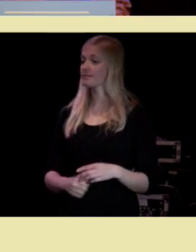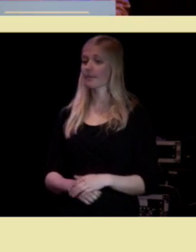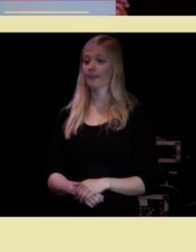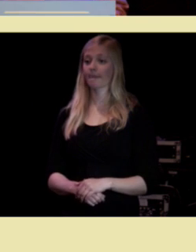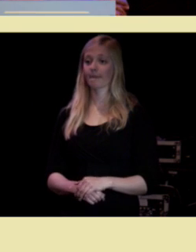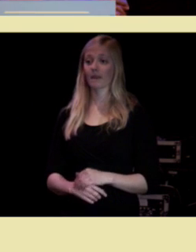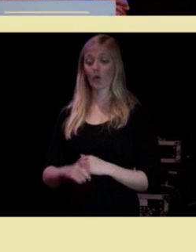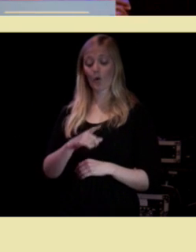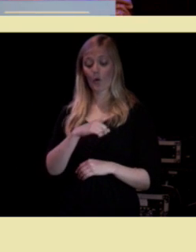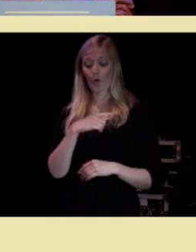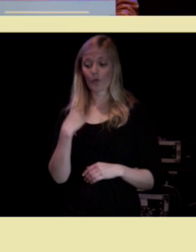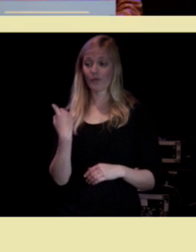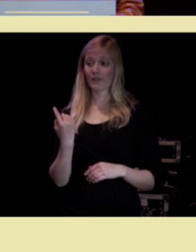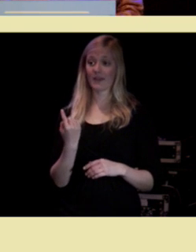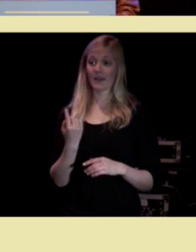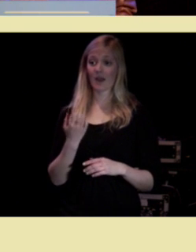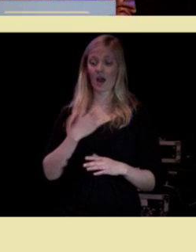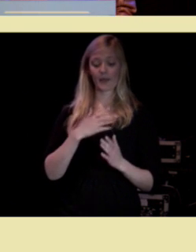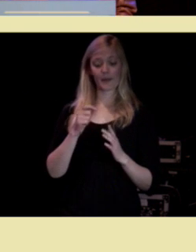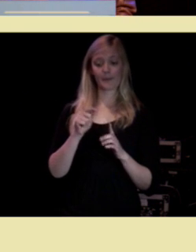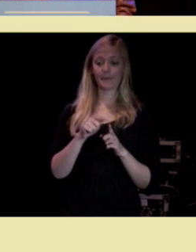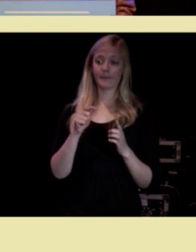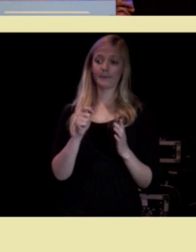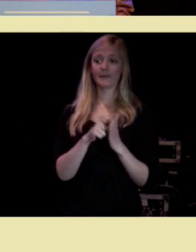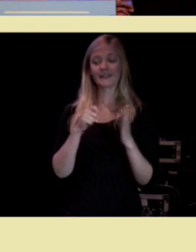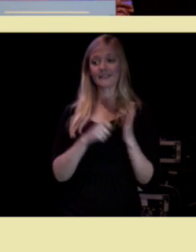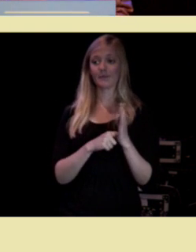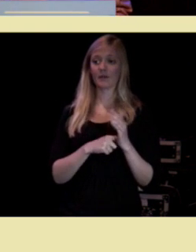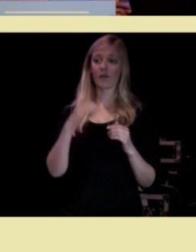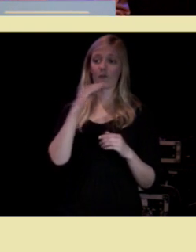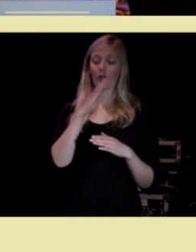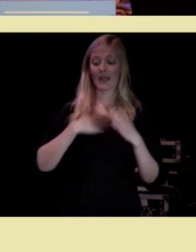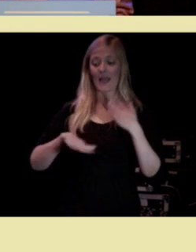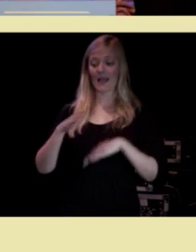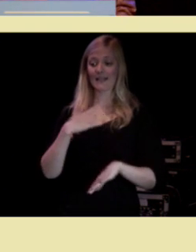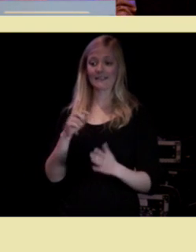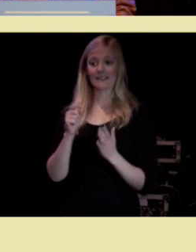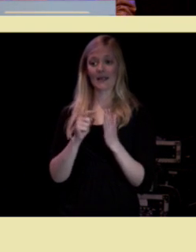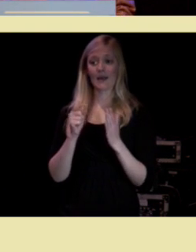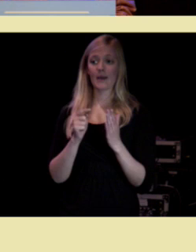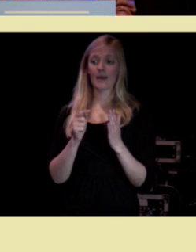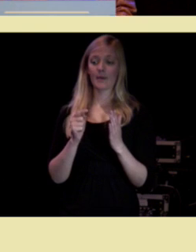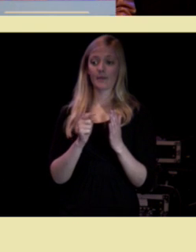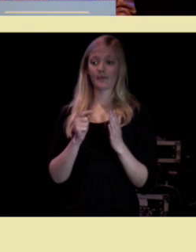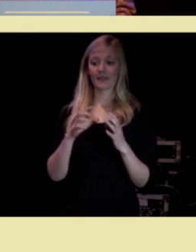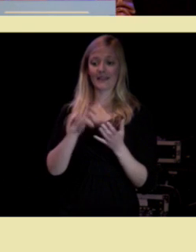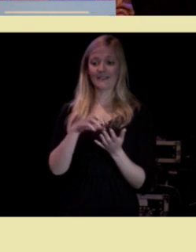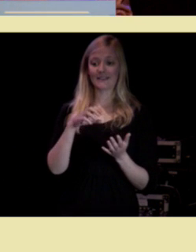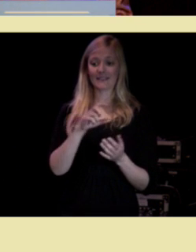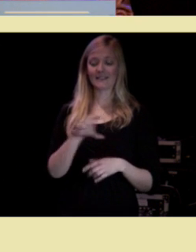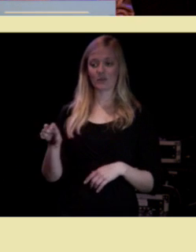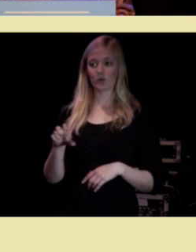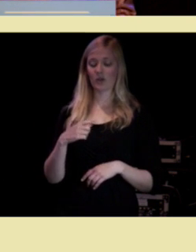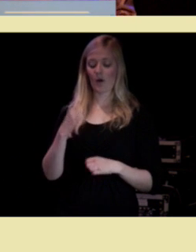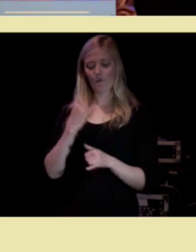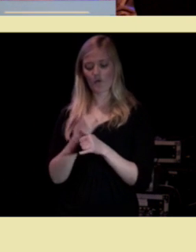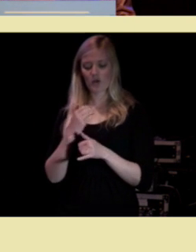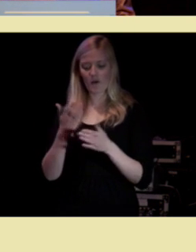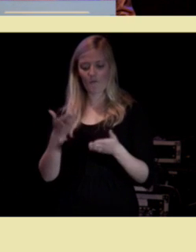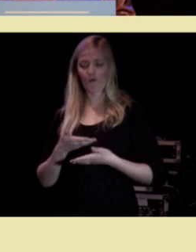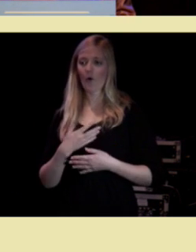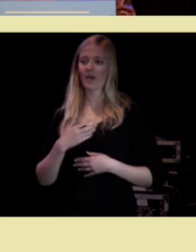Og vi la til grunn prinsippene fra Folkehelseinstituttet når det gjelder hvordan få en psykisk